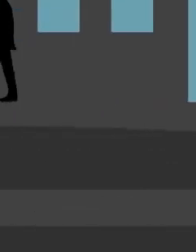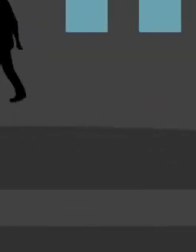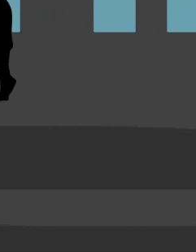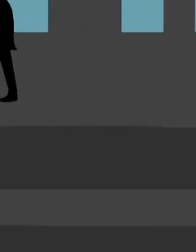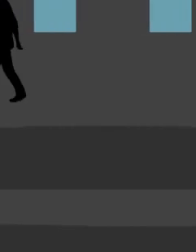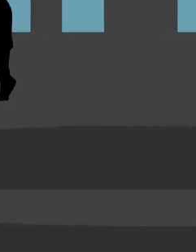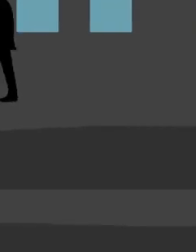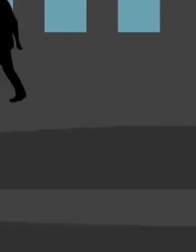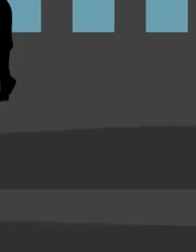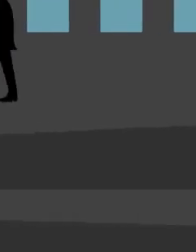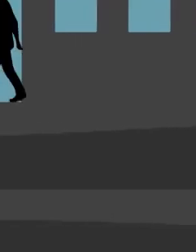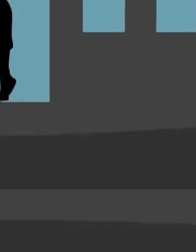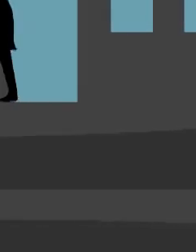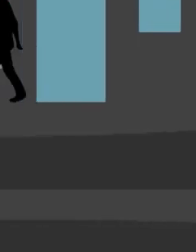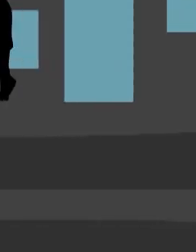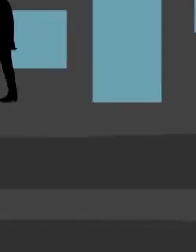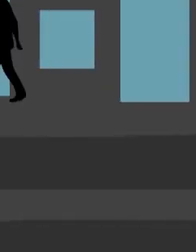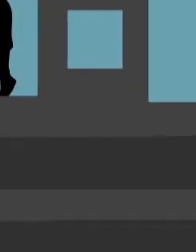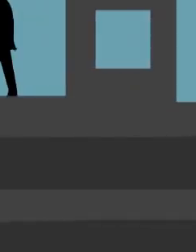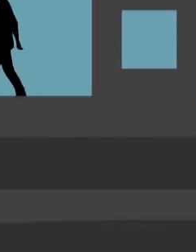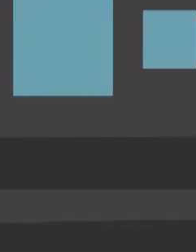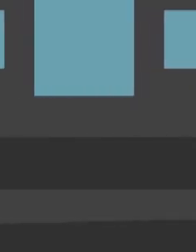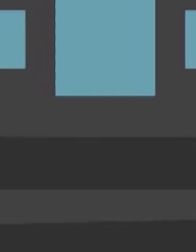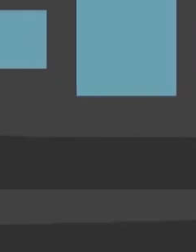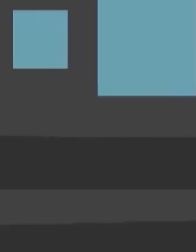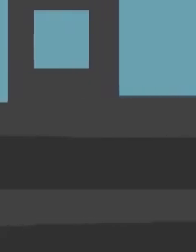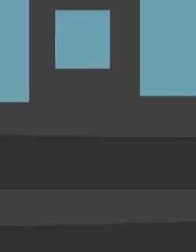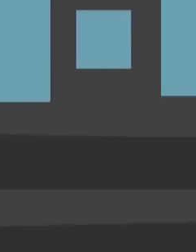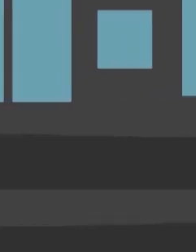I can be what I want to be.